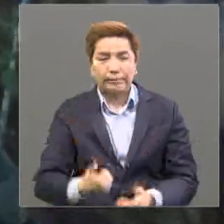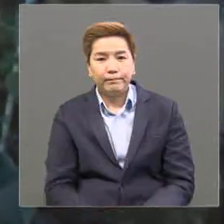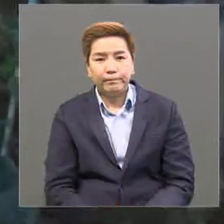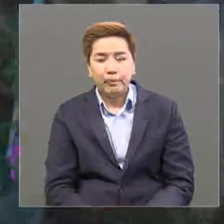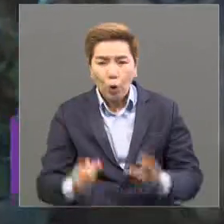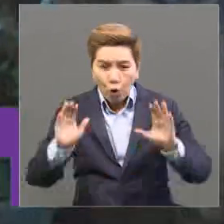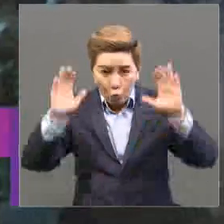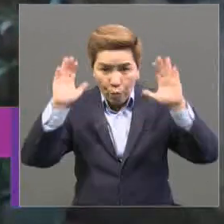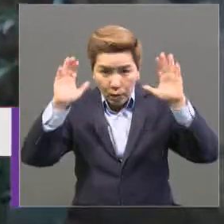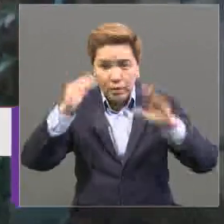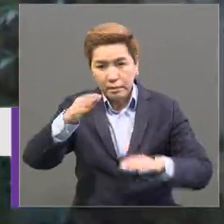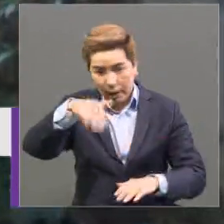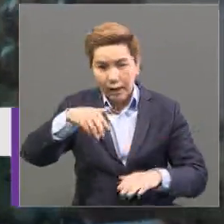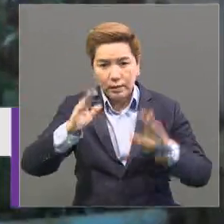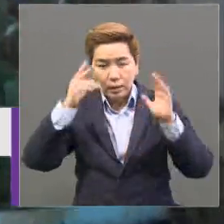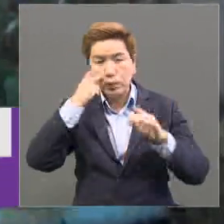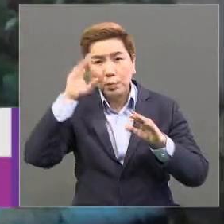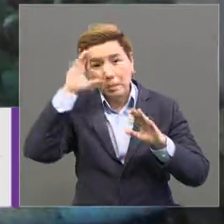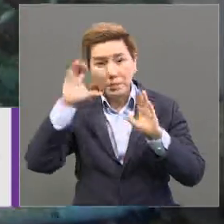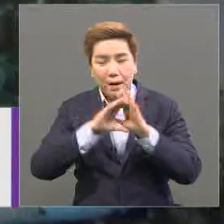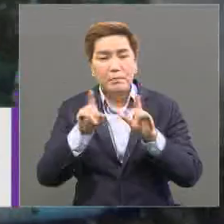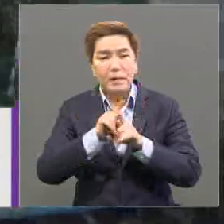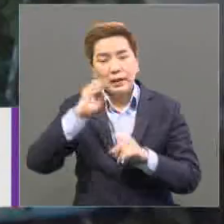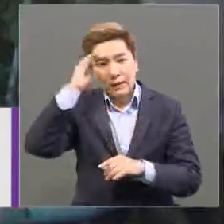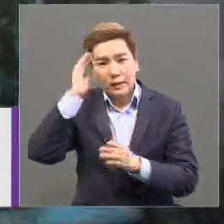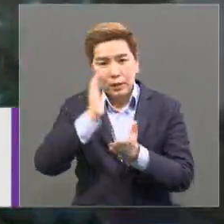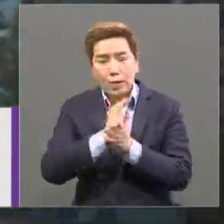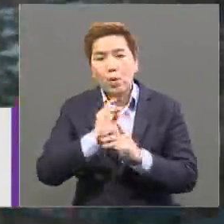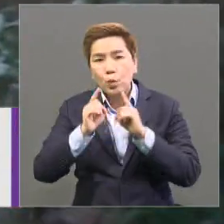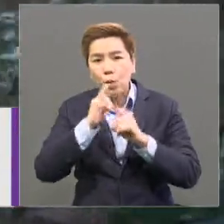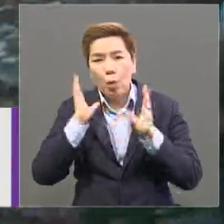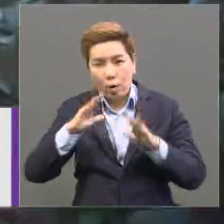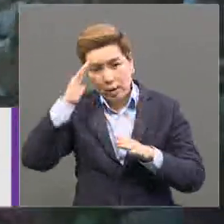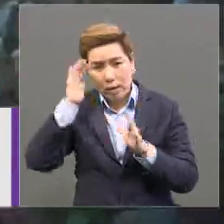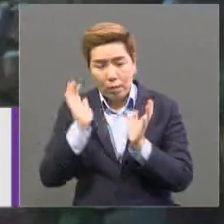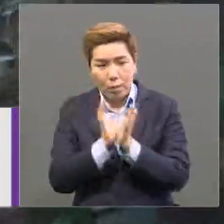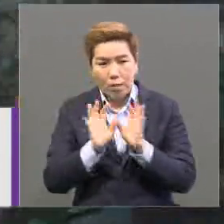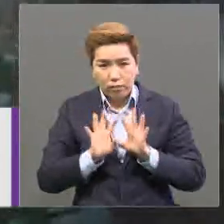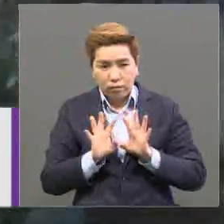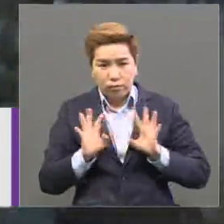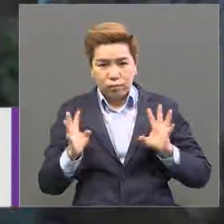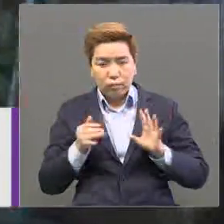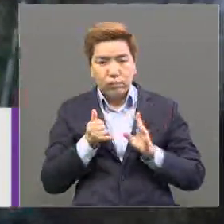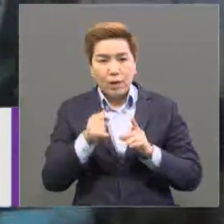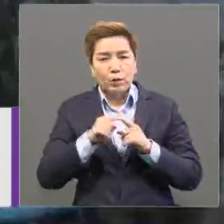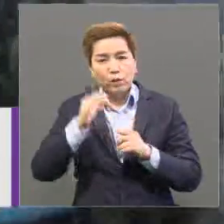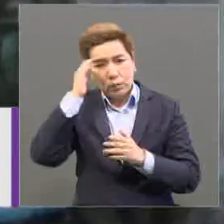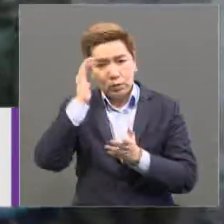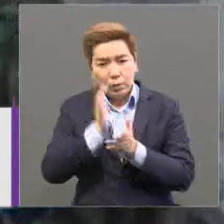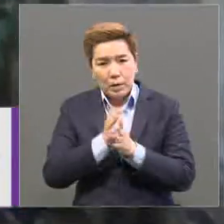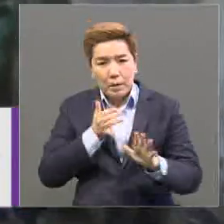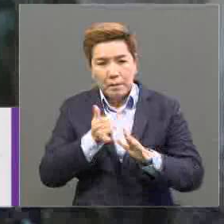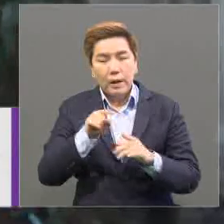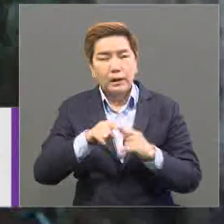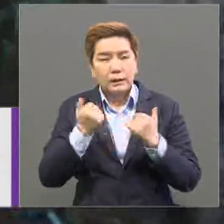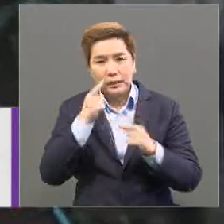ผมยกมือออกมาครับผมยกมือออกมา เป็นภาพวินาทีที่ตำรวจเนี่ยกำลังนำกำลังนะครับจากกองกำกับการ6นะกองบังคับ